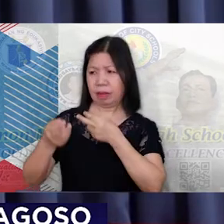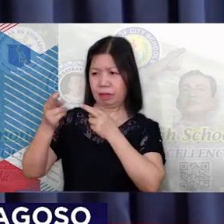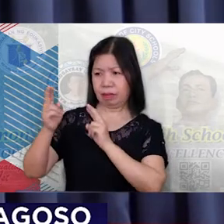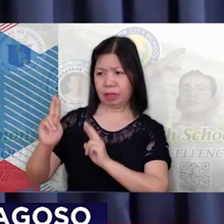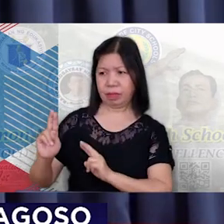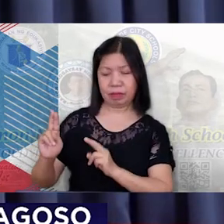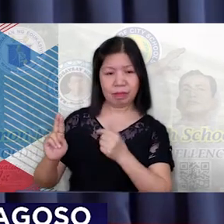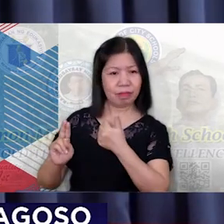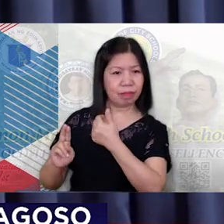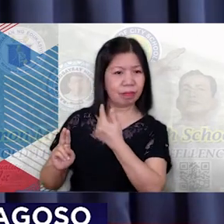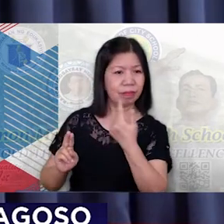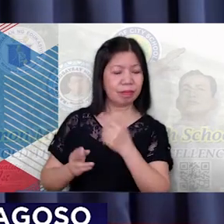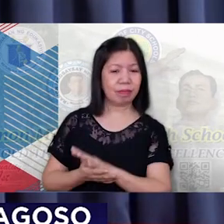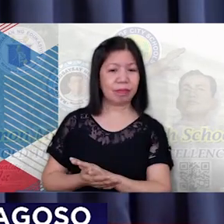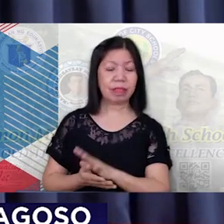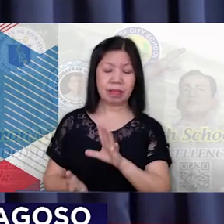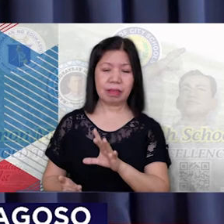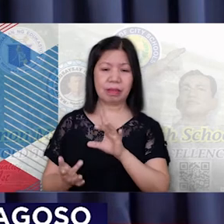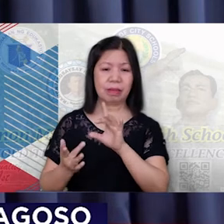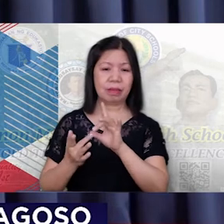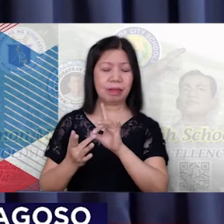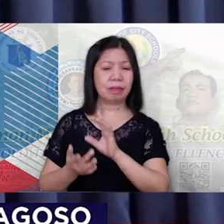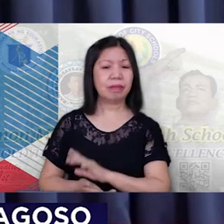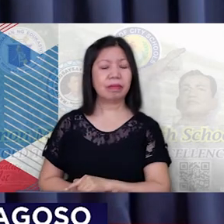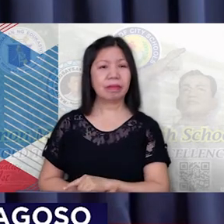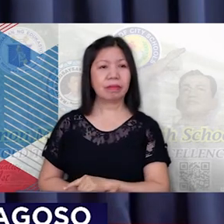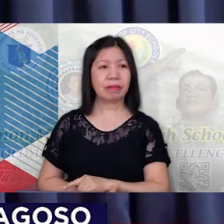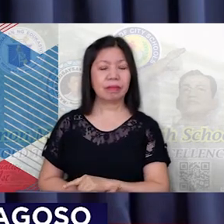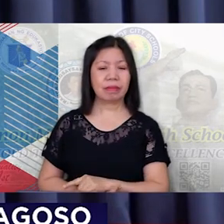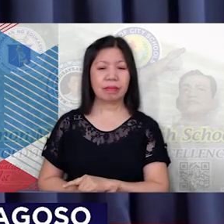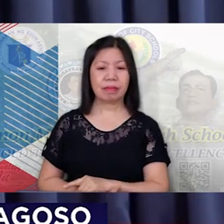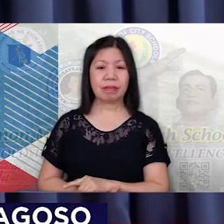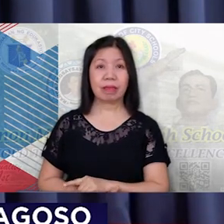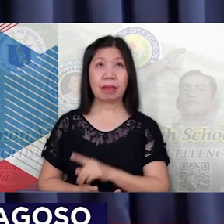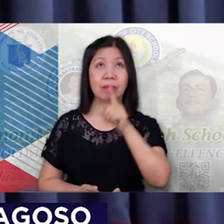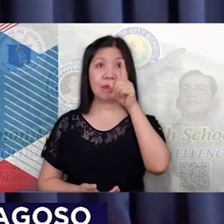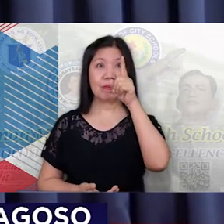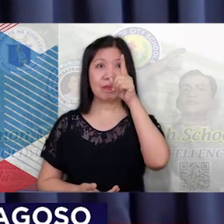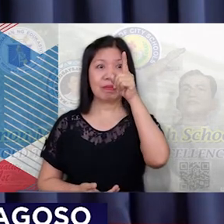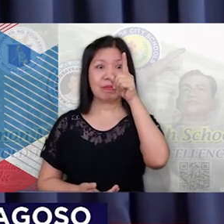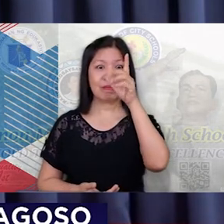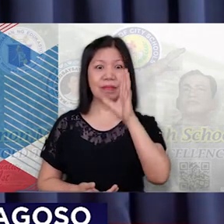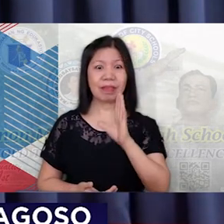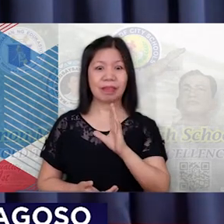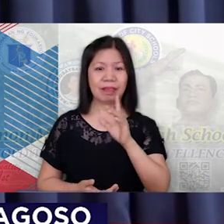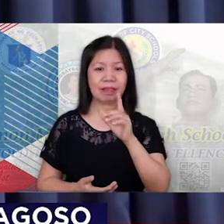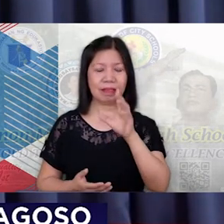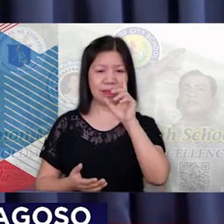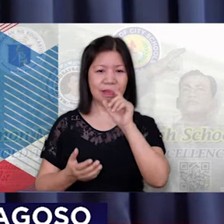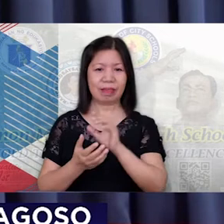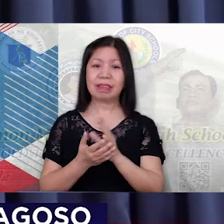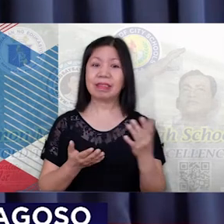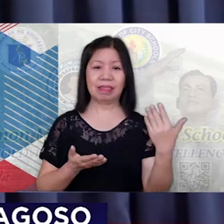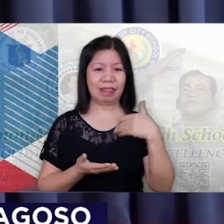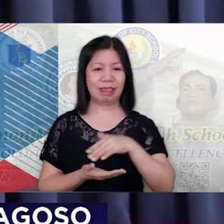Respetuhin ang bawat isa. At higit sa lahat, laging manalig at magtiwala sa Diyos.